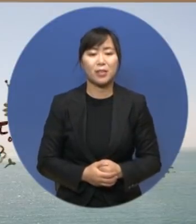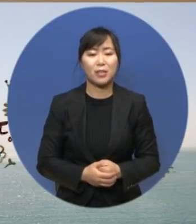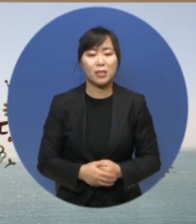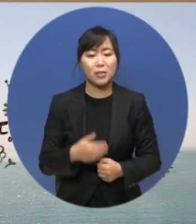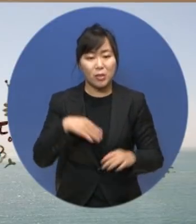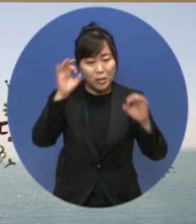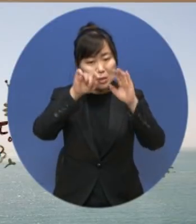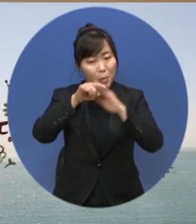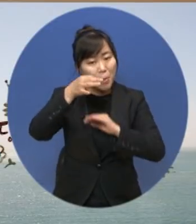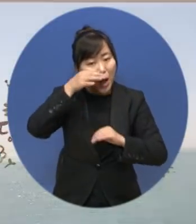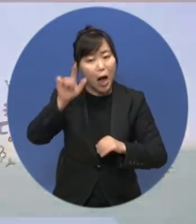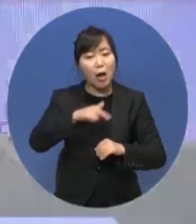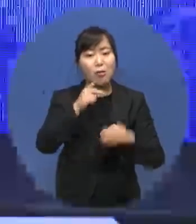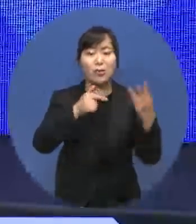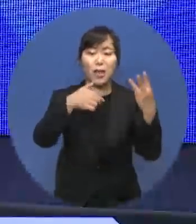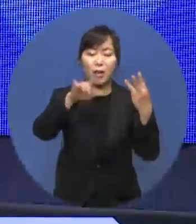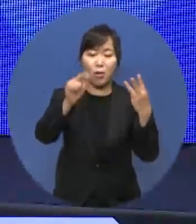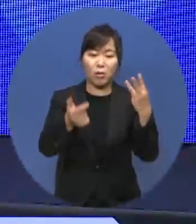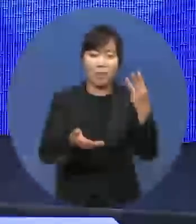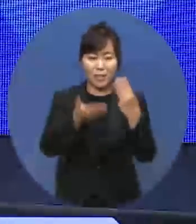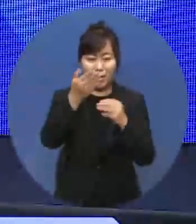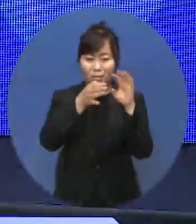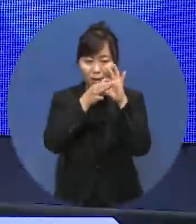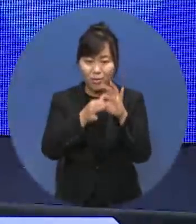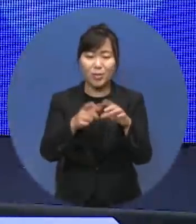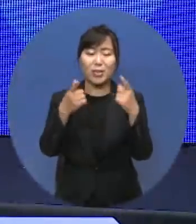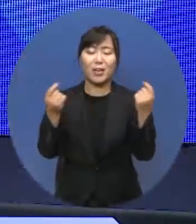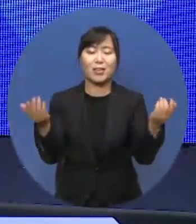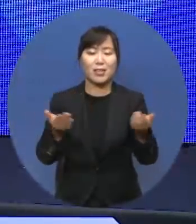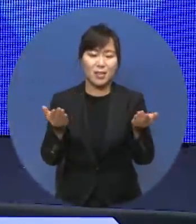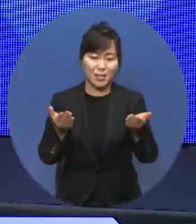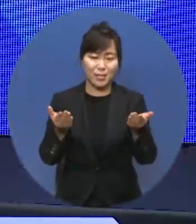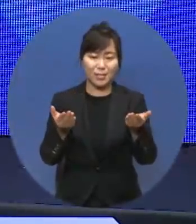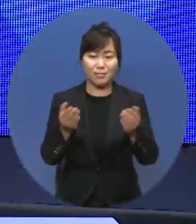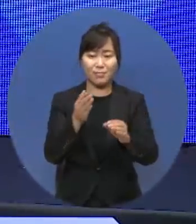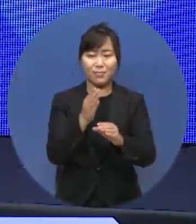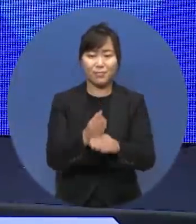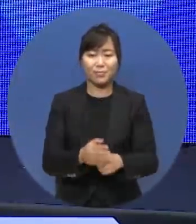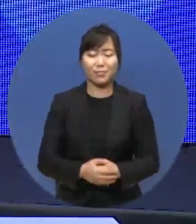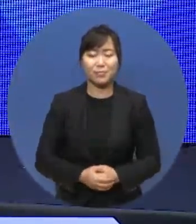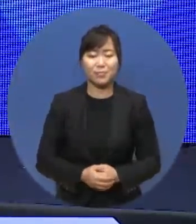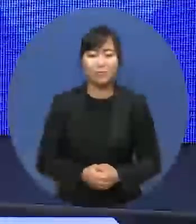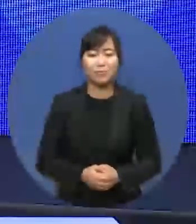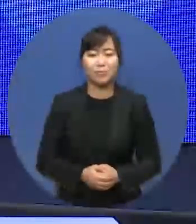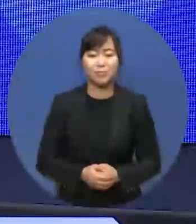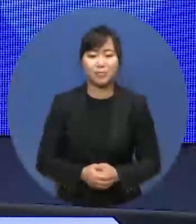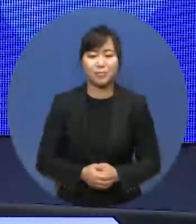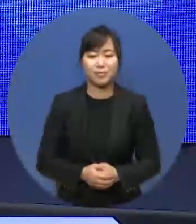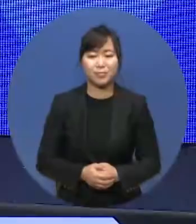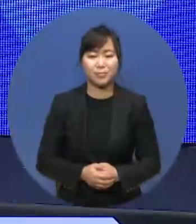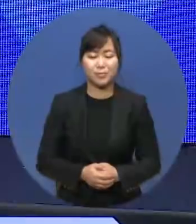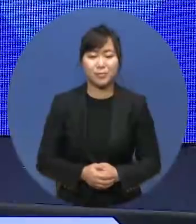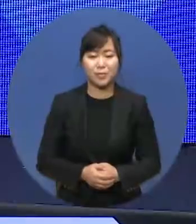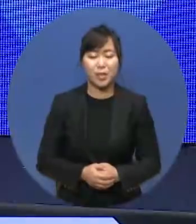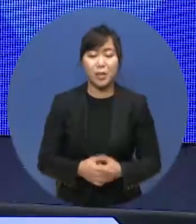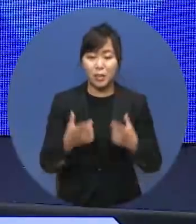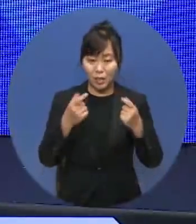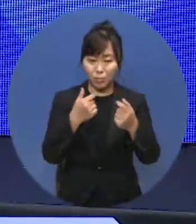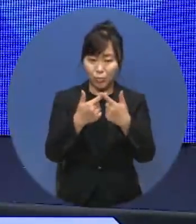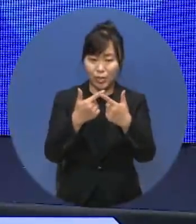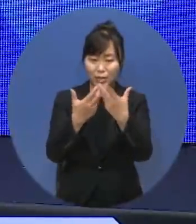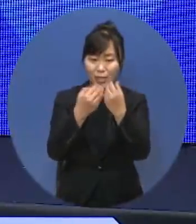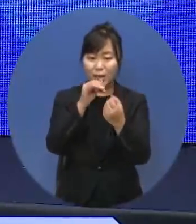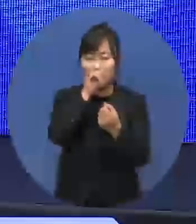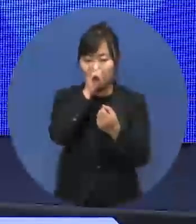이제 찾아봤더니 하루에 이제 한 3건 이상은 꾸준하게 이제 이러한 업무를 하고 있다라고 하고 계시더라고요. 그래서 그런 부산의